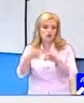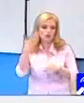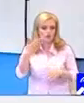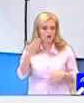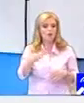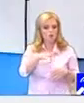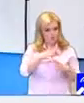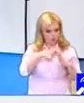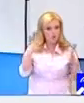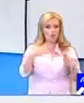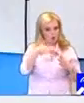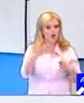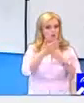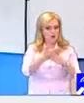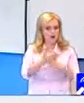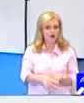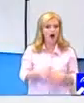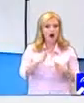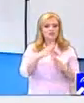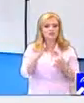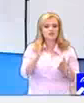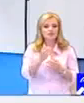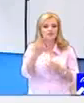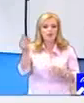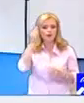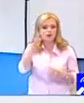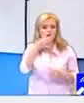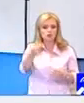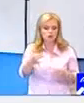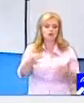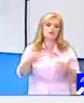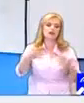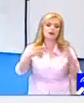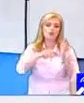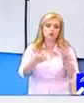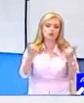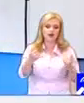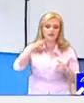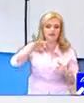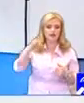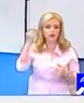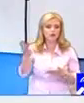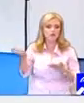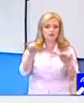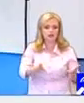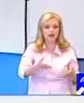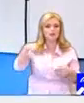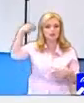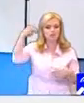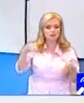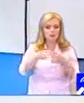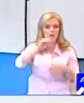izbânda forțelor pro-europene. Sunt doar câteva opinii exprimate la emisiunea Punctul pe Azi de la TVR Moldova de către președintele PAS, Maia